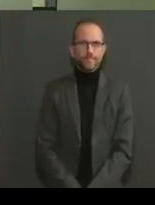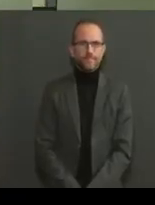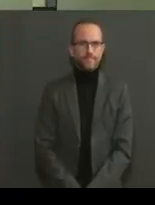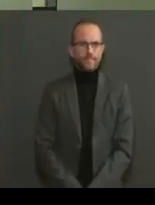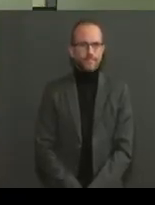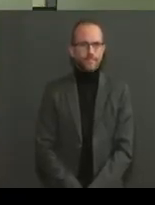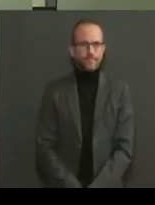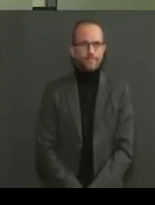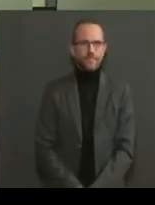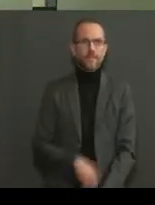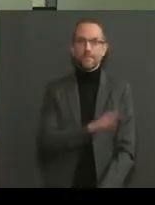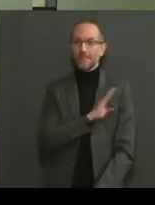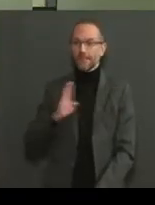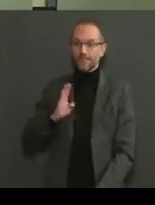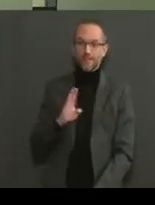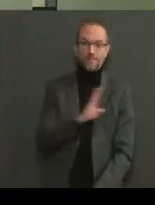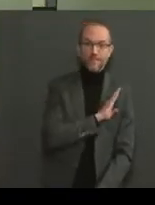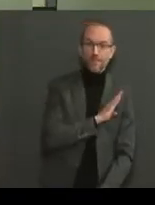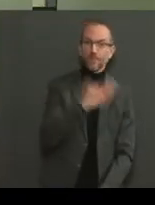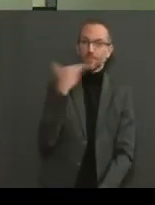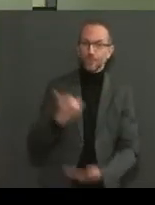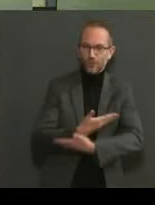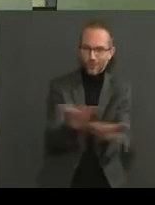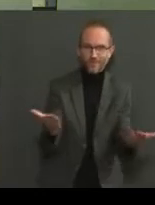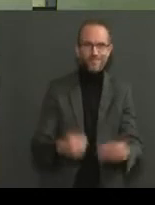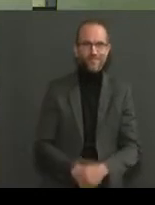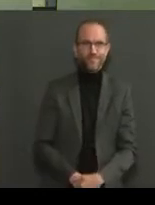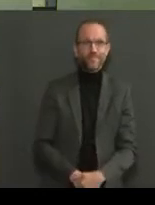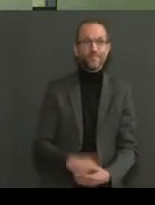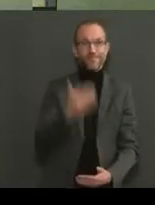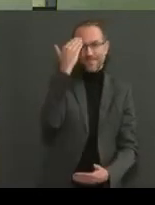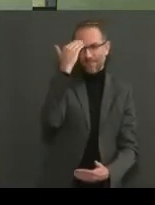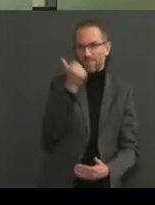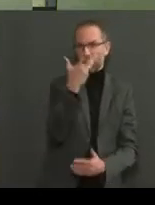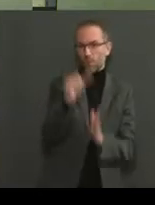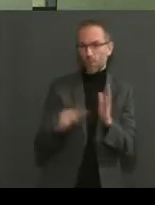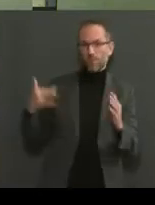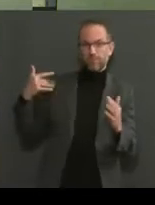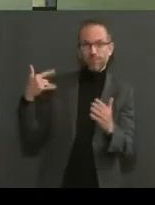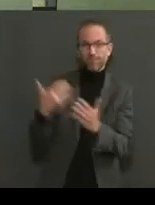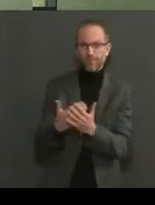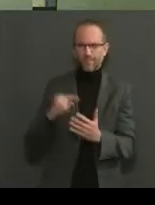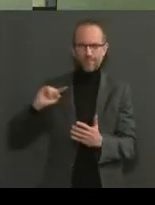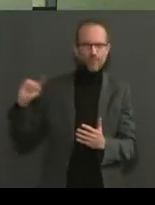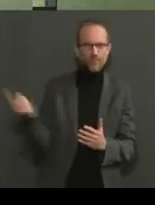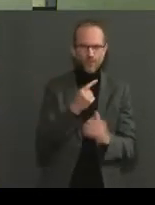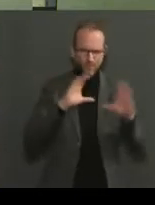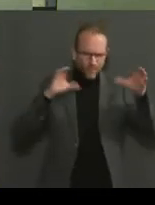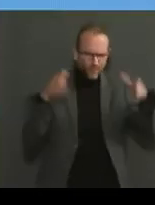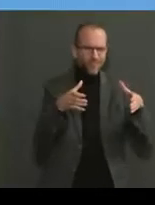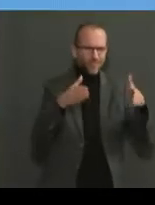Mesdames, Messieurs, bonjour. Depuis quelques mois, nous nous sommes concentrés sur un système permettant le